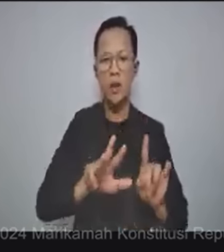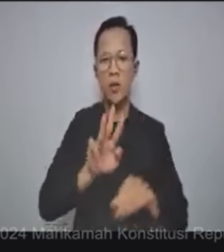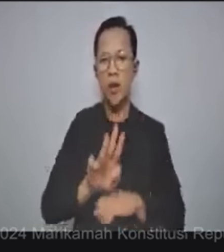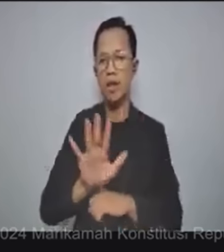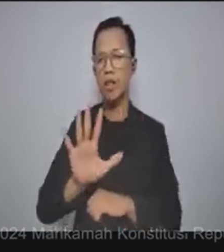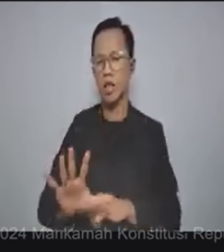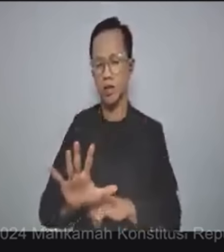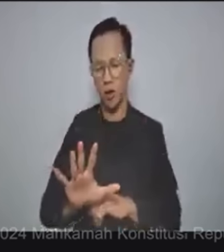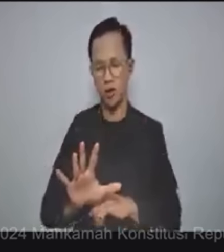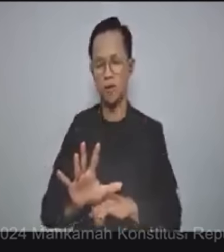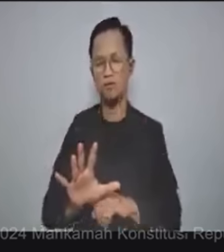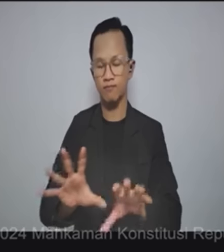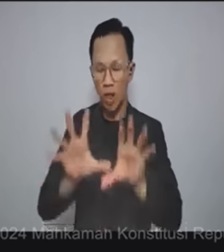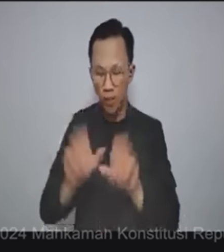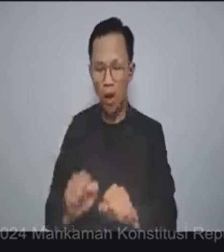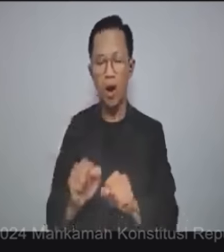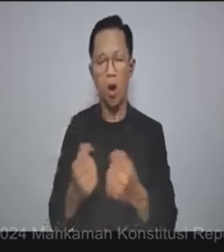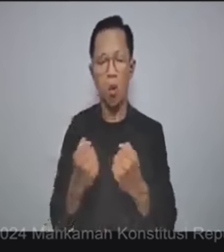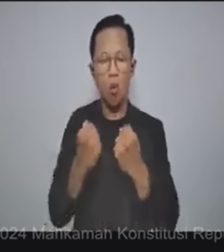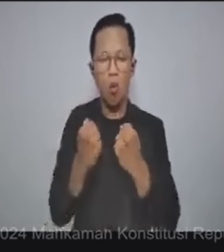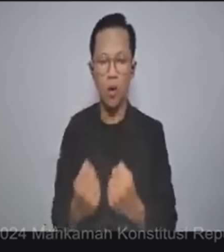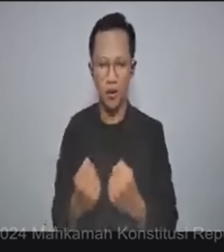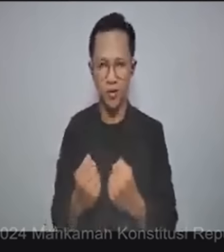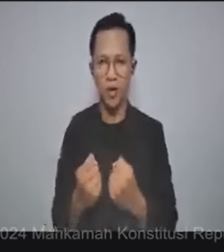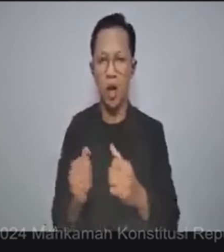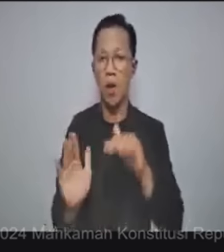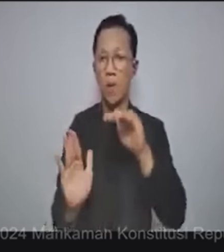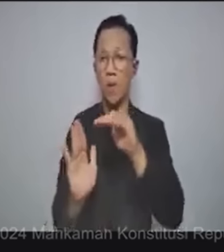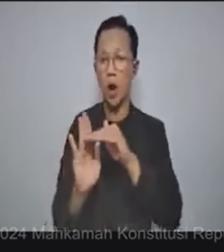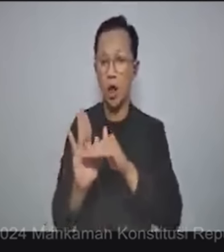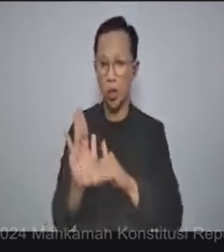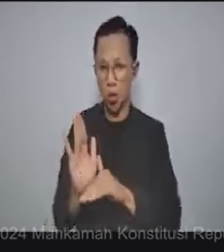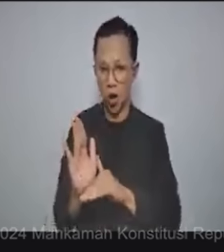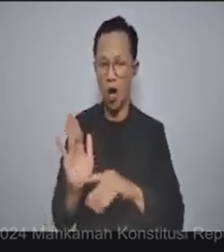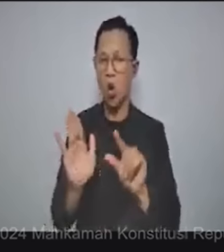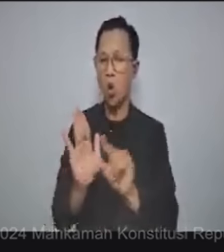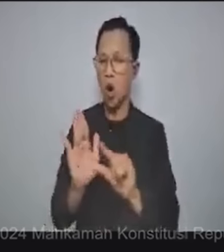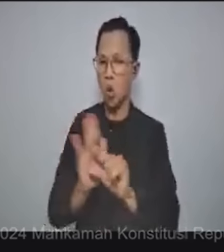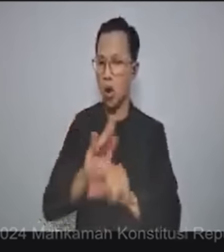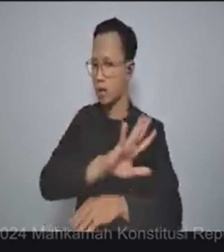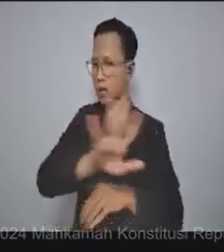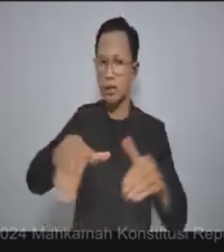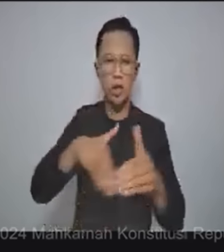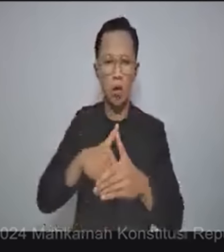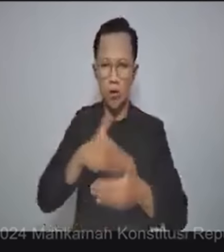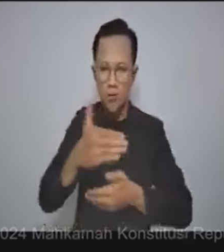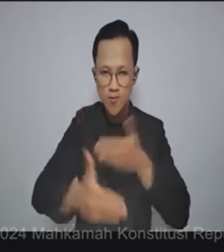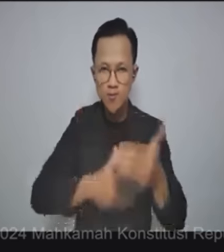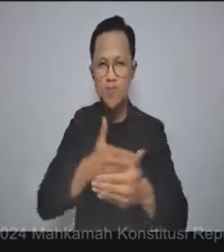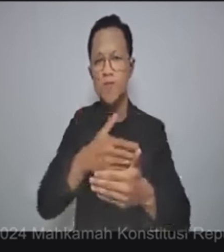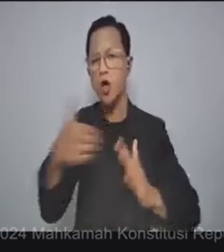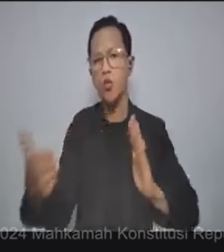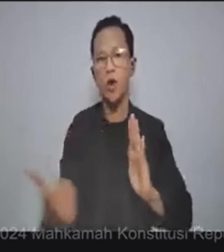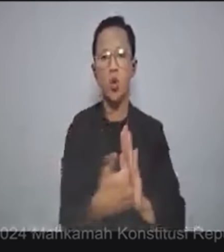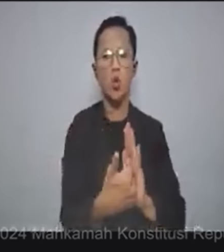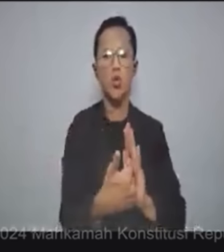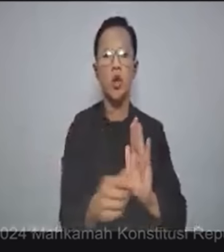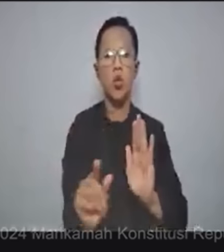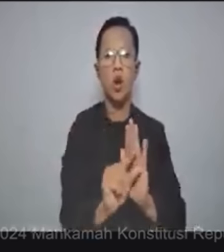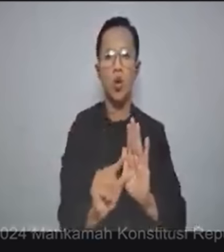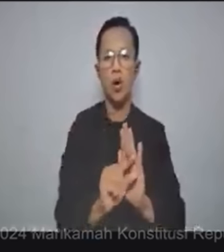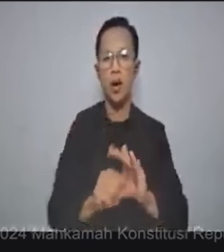dan menjalankan segala peraturan perundangan dengan selurus-lurusnya menurut undang-undang Dasar Negara Republik